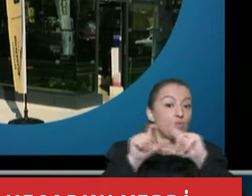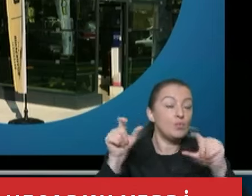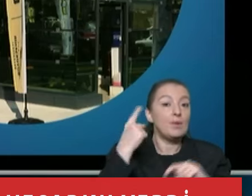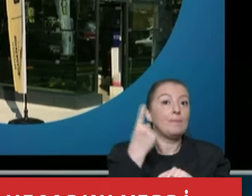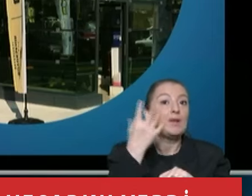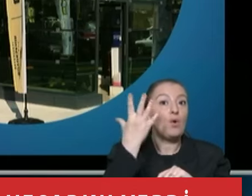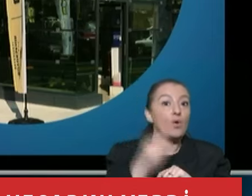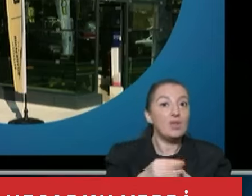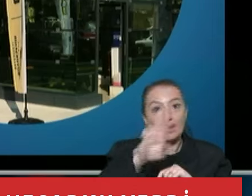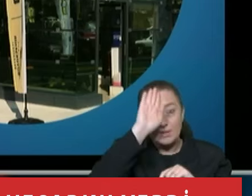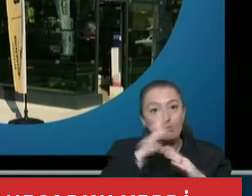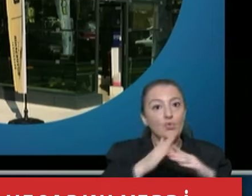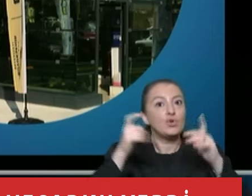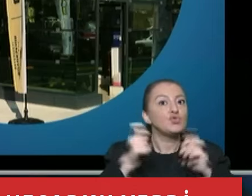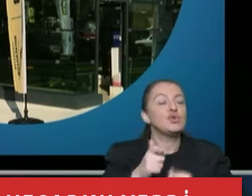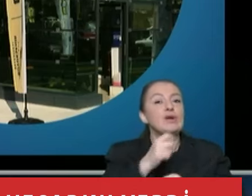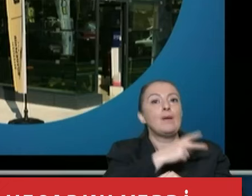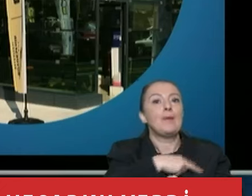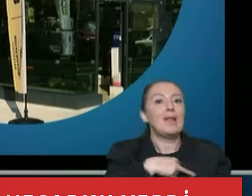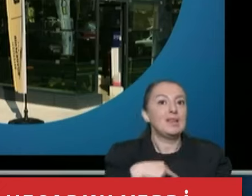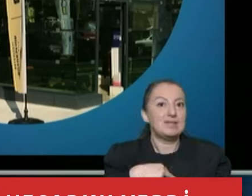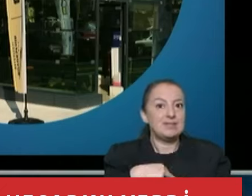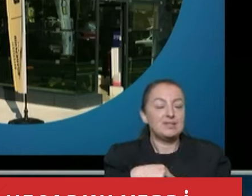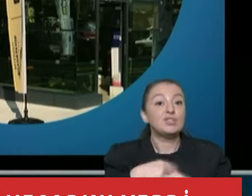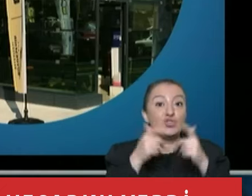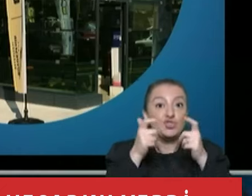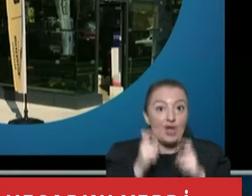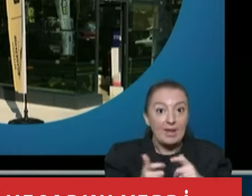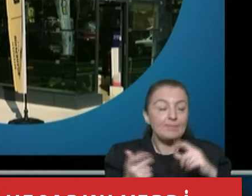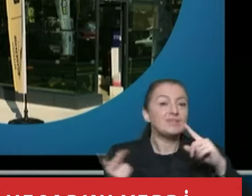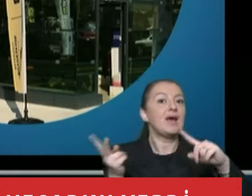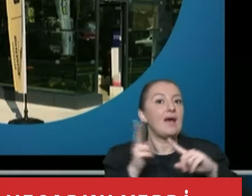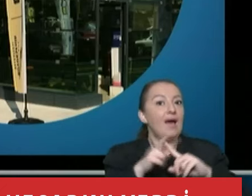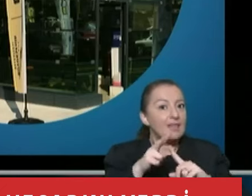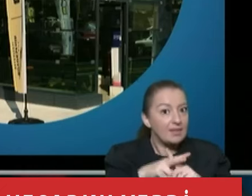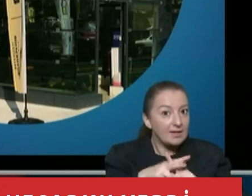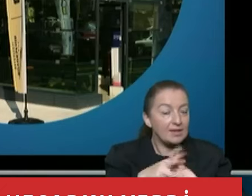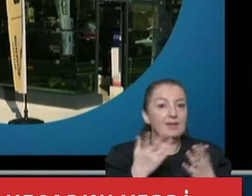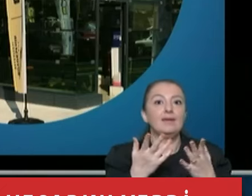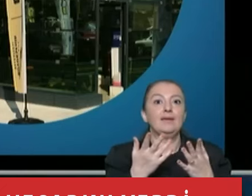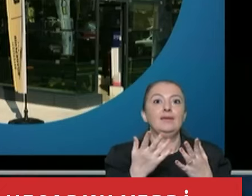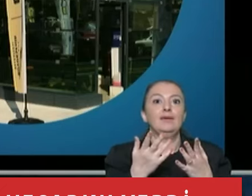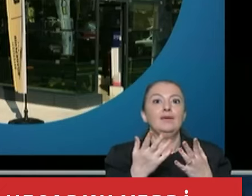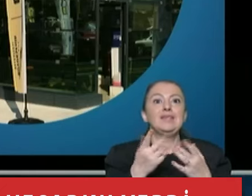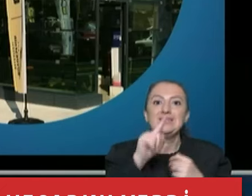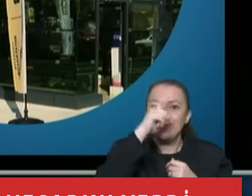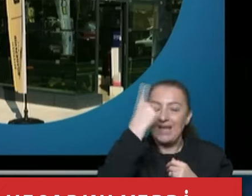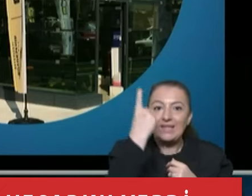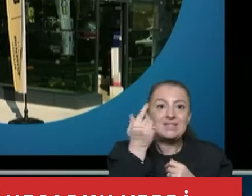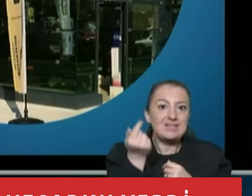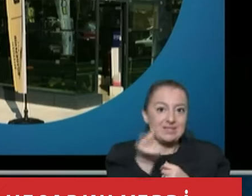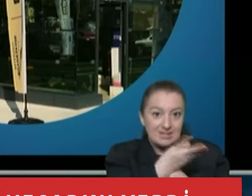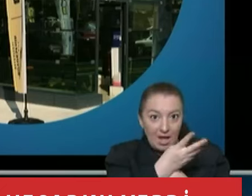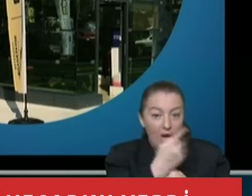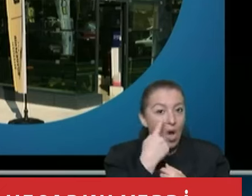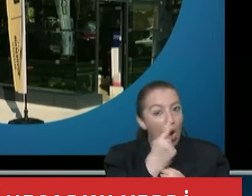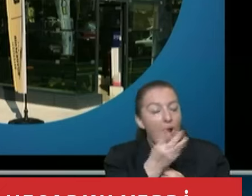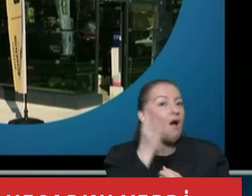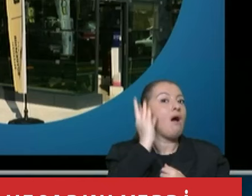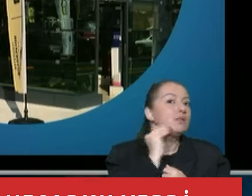olan İstanbul Büyükşehir Belediyesi'nin Şehrimize kattıklarını katkılarını sadece sayılar üzerinden